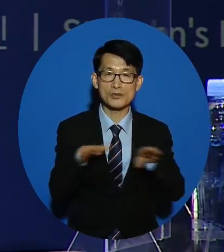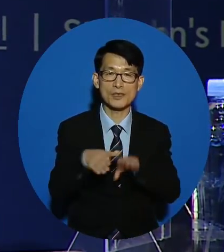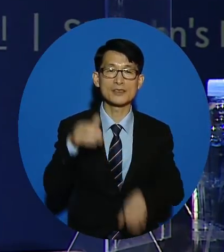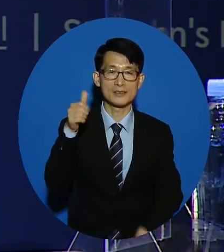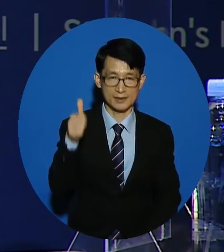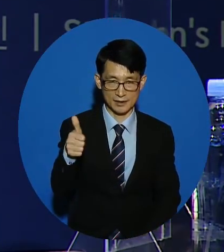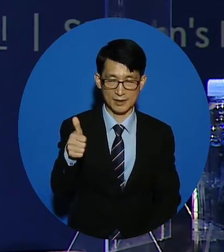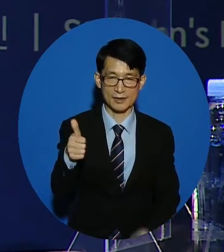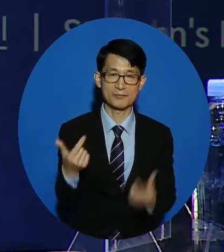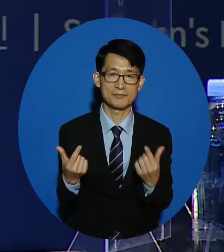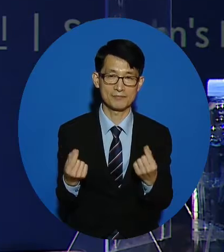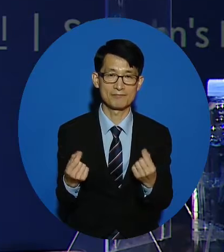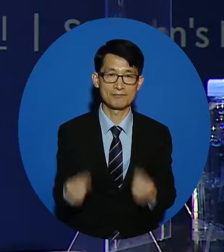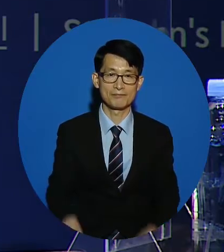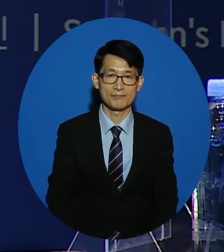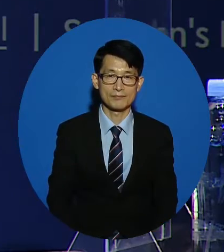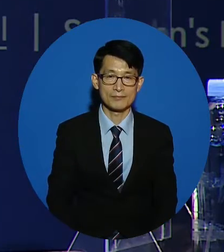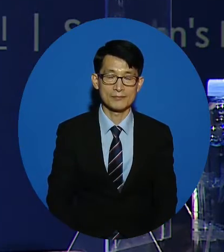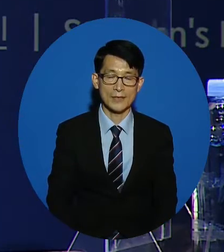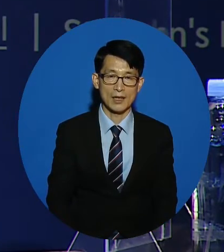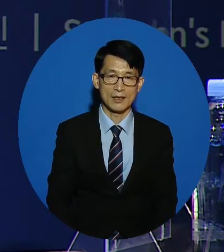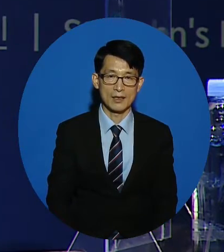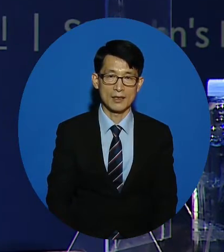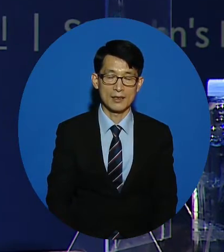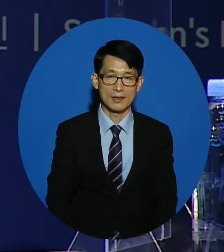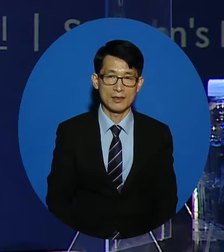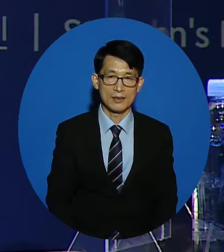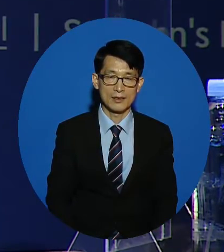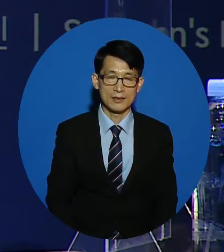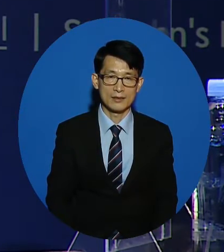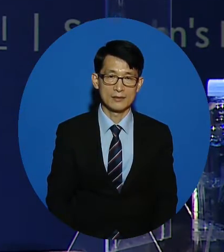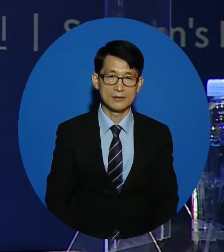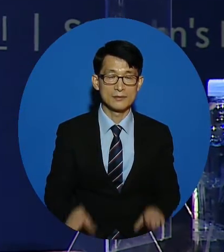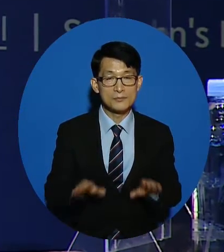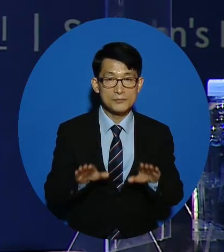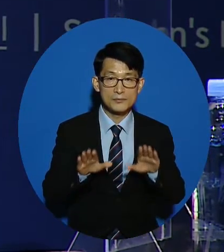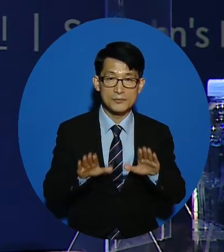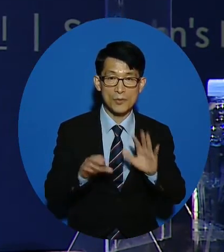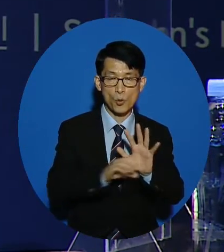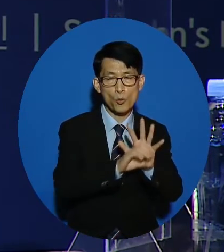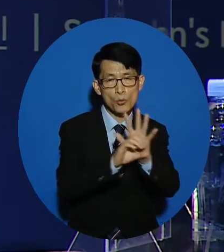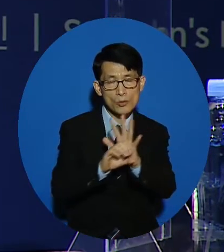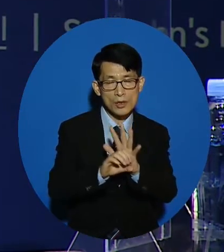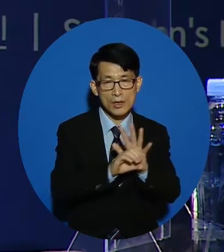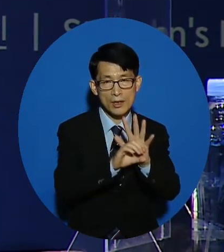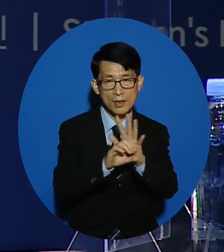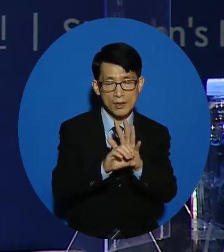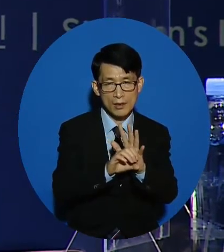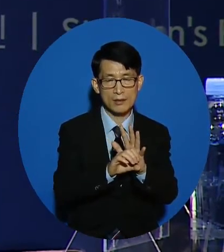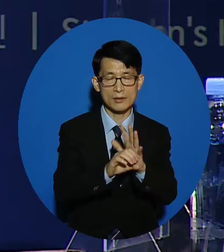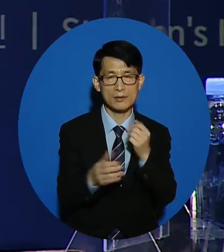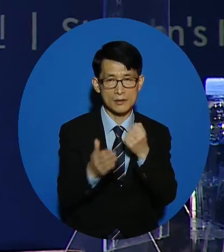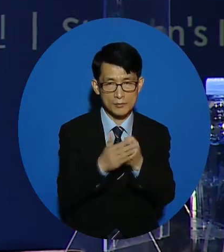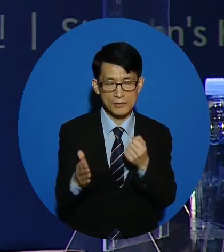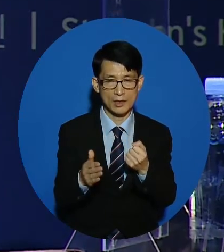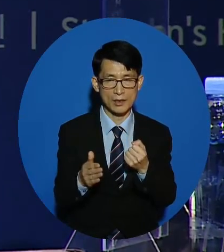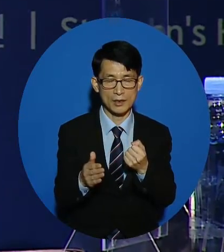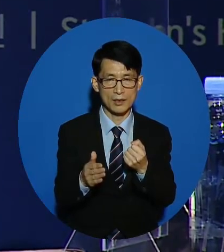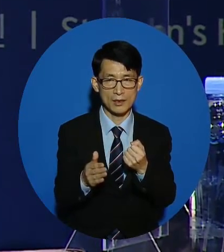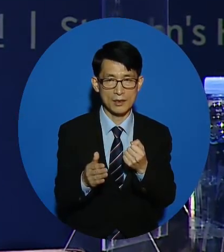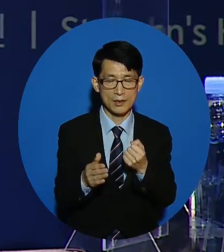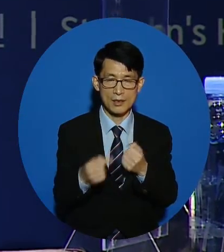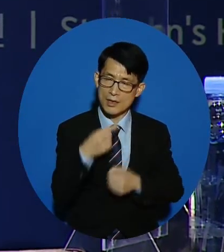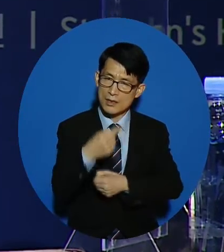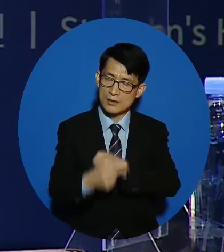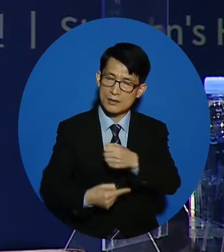원장입니다. 자, 어느덧 우리 코로나가 우리 정책을